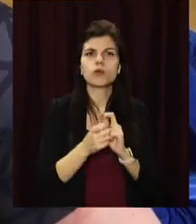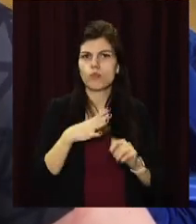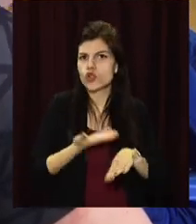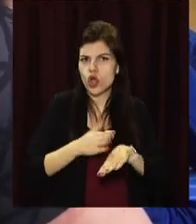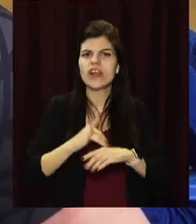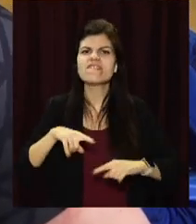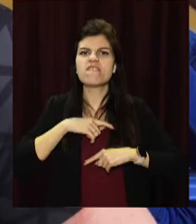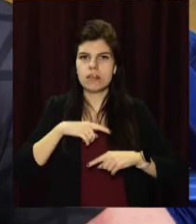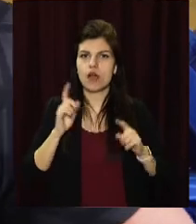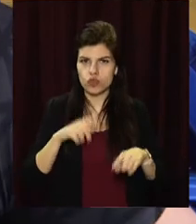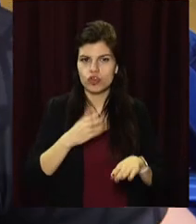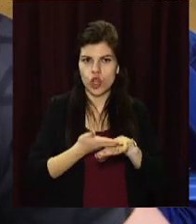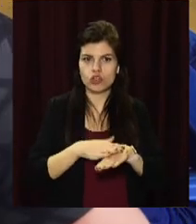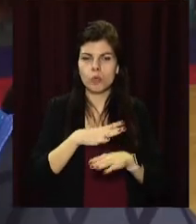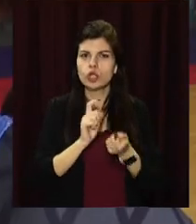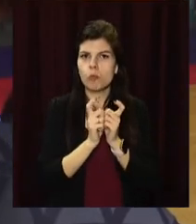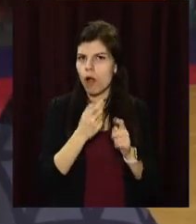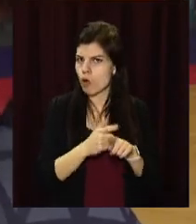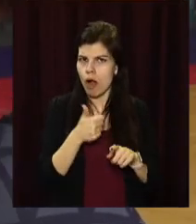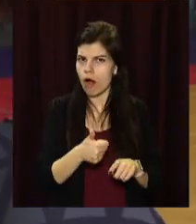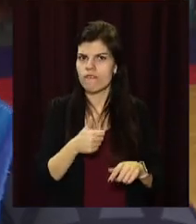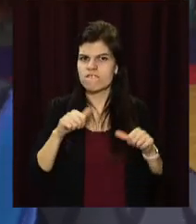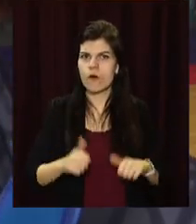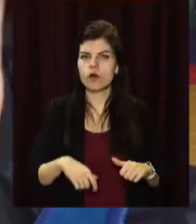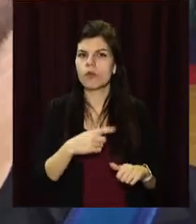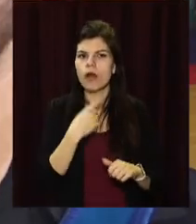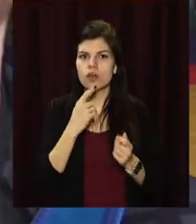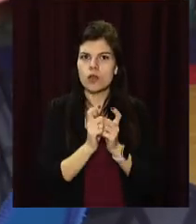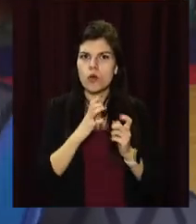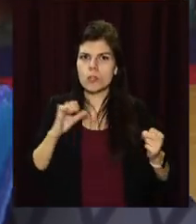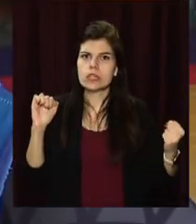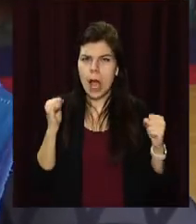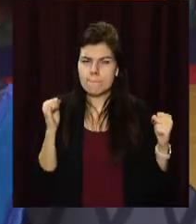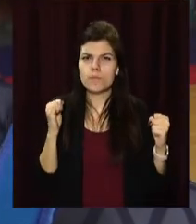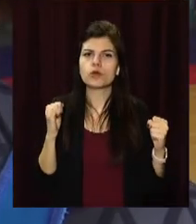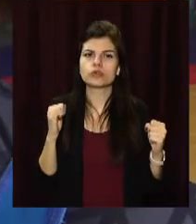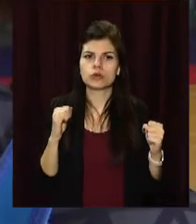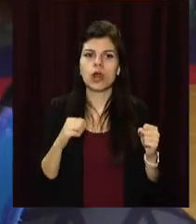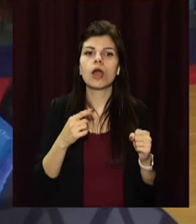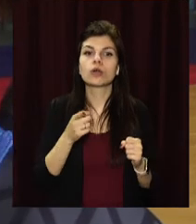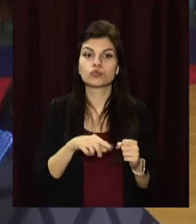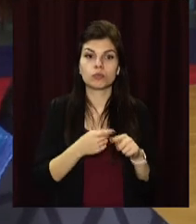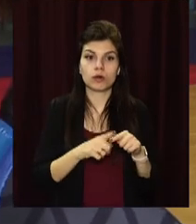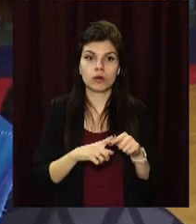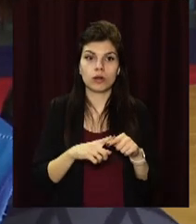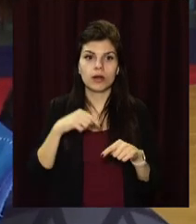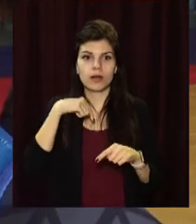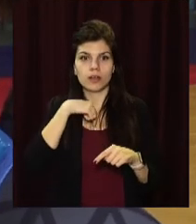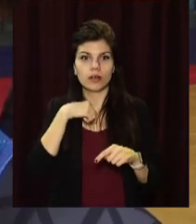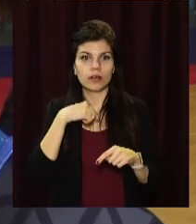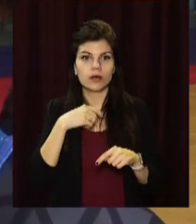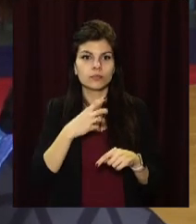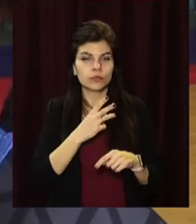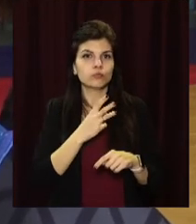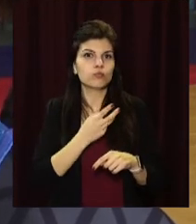що це фінал, і суперник теж був хороший. Фінальна схватка пройшла дуже напряжена, і за що чого вдалося побити, мабуть, за великого бажання,